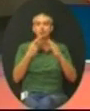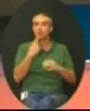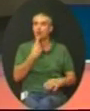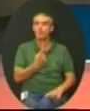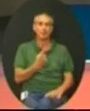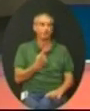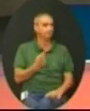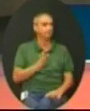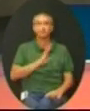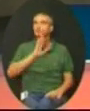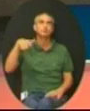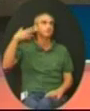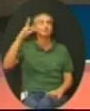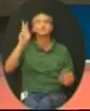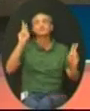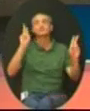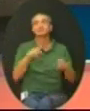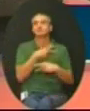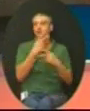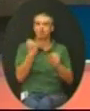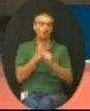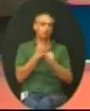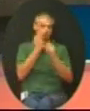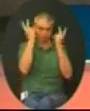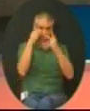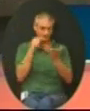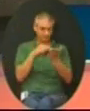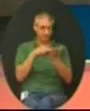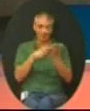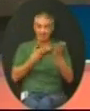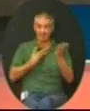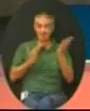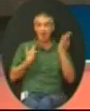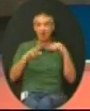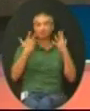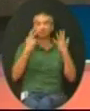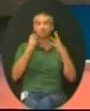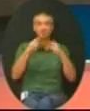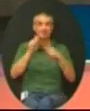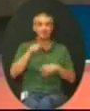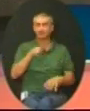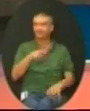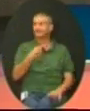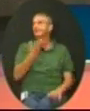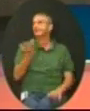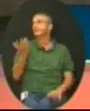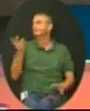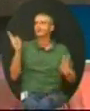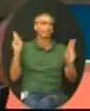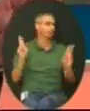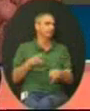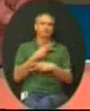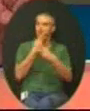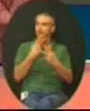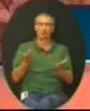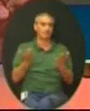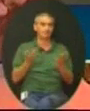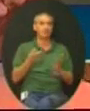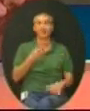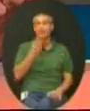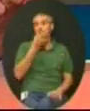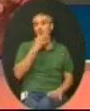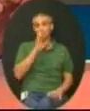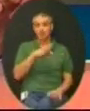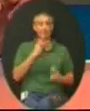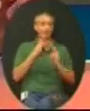אומרת שלעולם לא נוכל להגיע להסדר, בגלל שלהשיג רוב של 80 בכנסת זה בלתי אפשרי. עדיף בעיניי